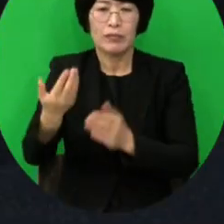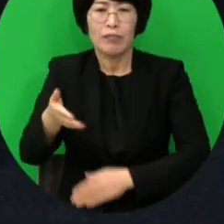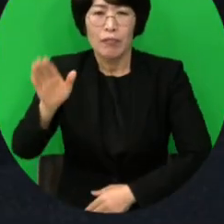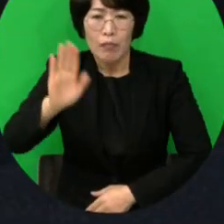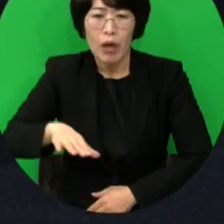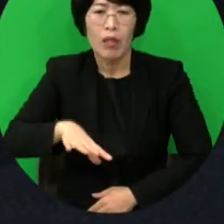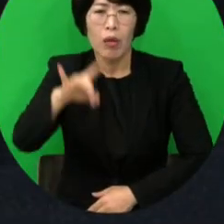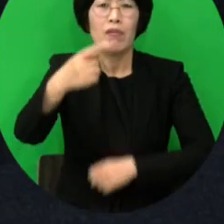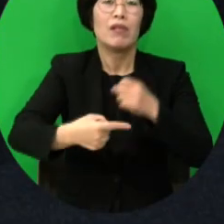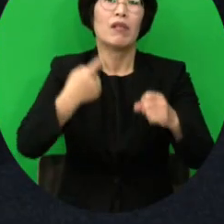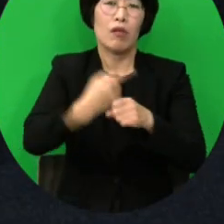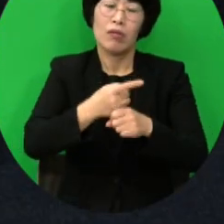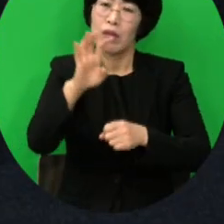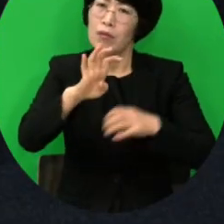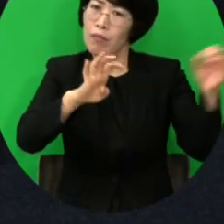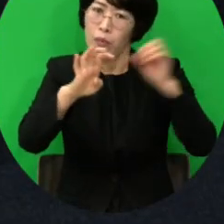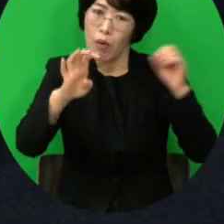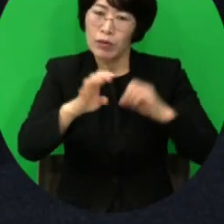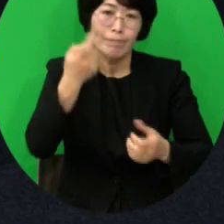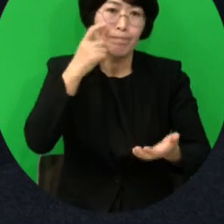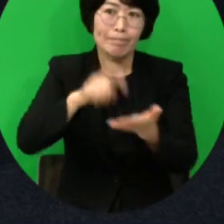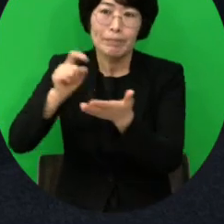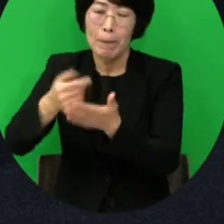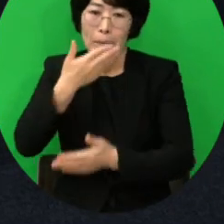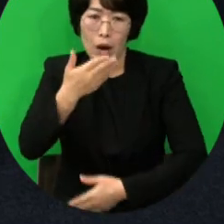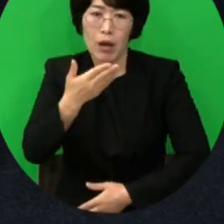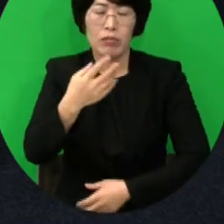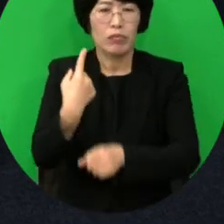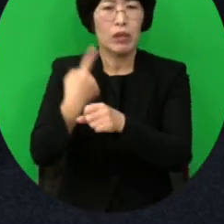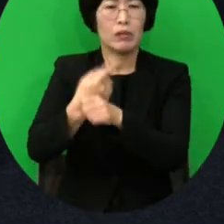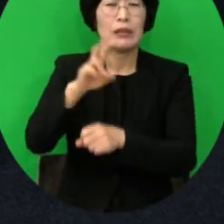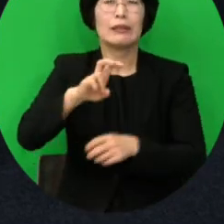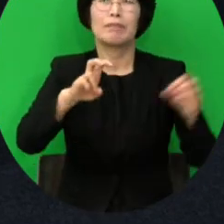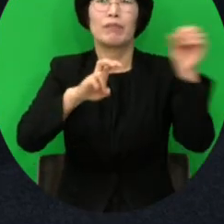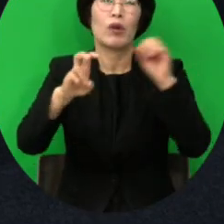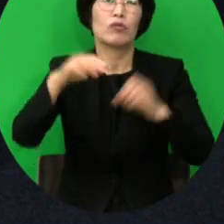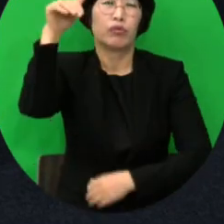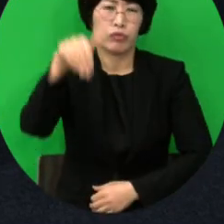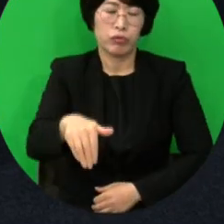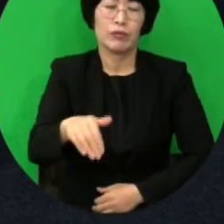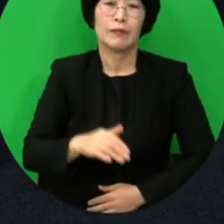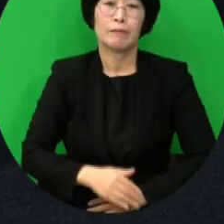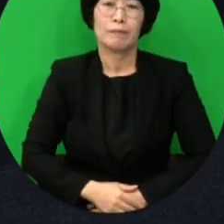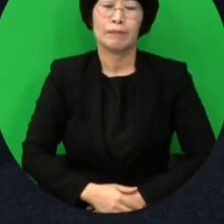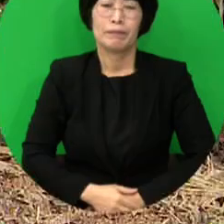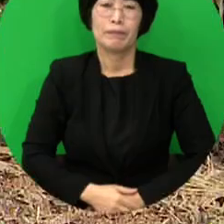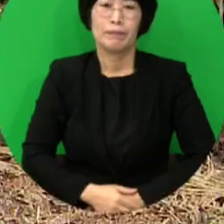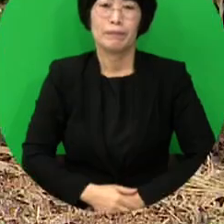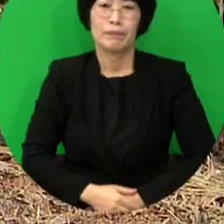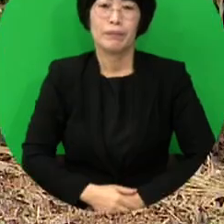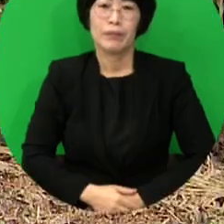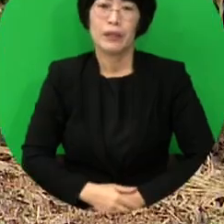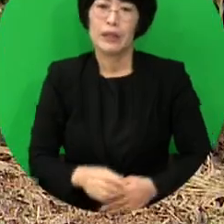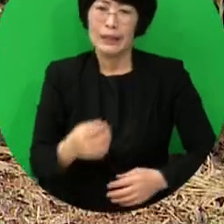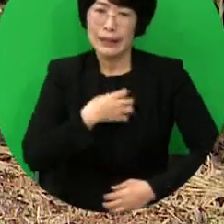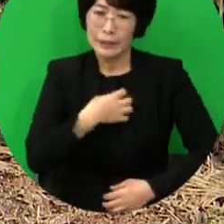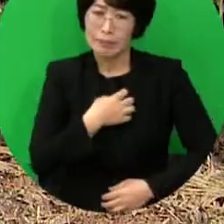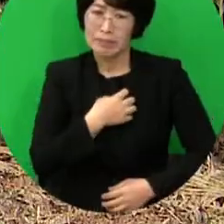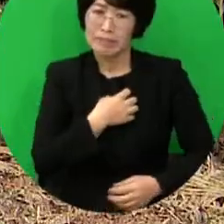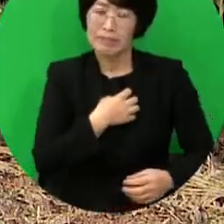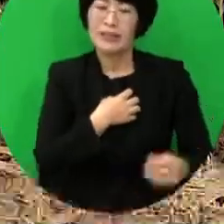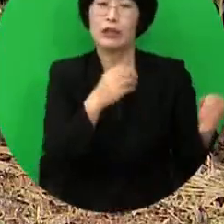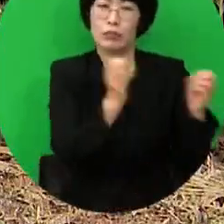도입 첫해 40%에 육박하던 제보 발견율은 작년 20%대로 줄어든 것으로 나타났습니다. 재난문자와 같은